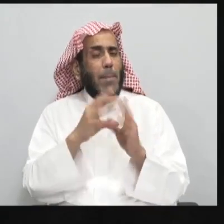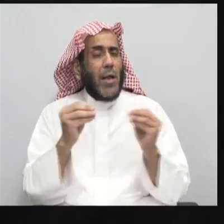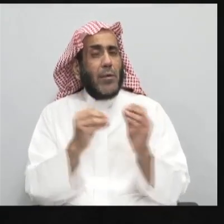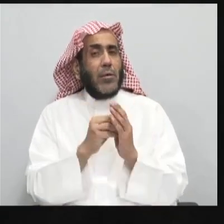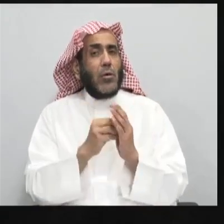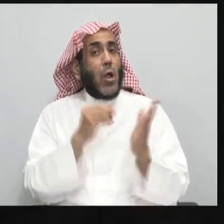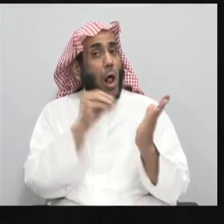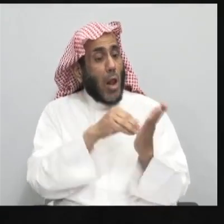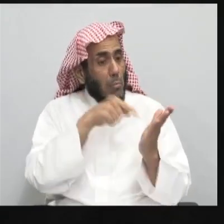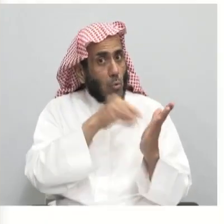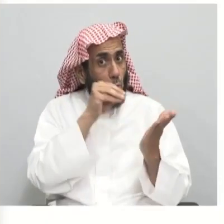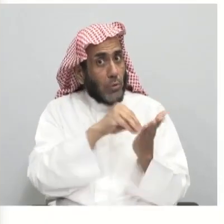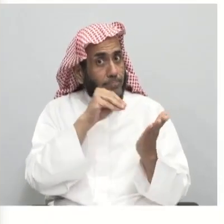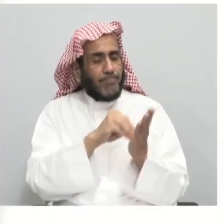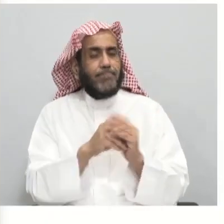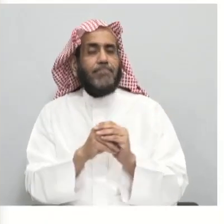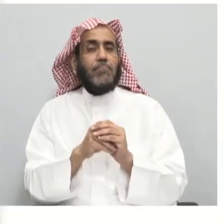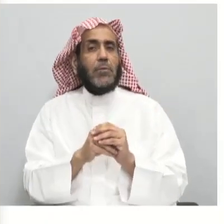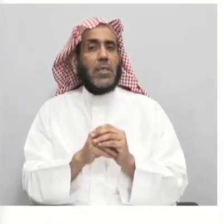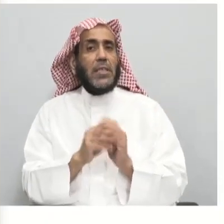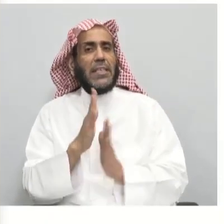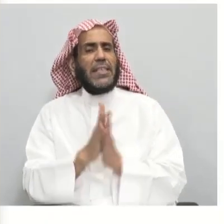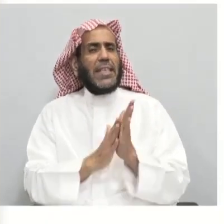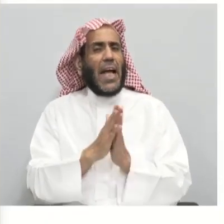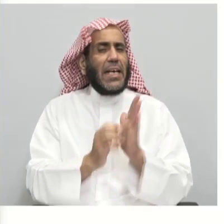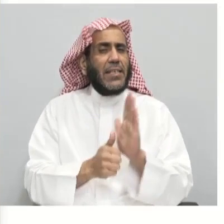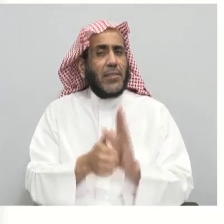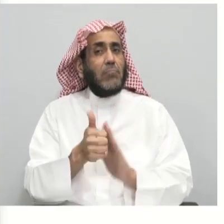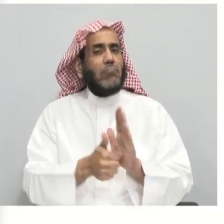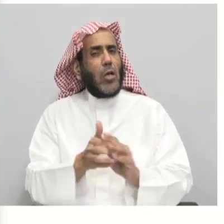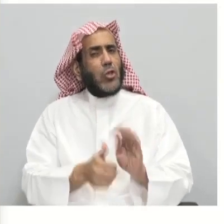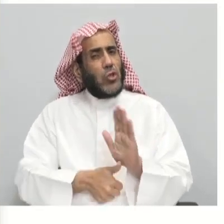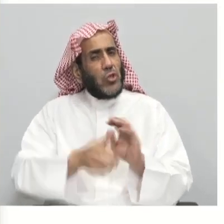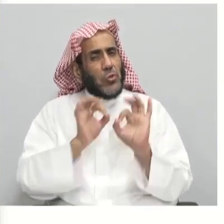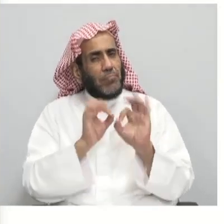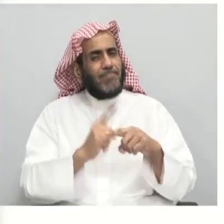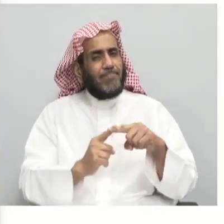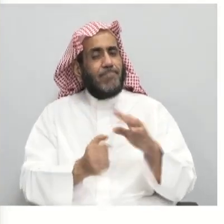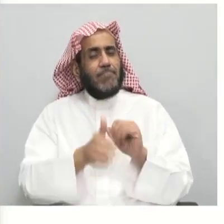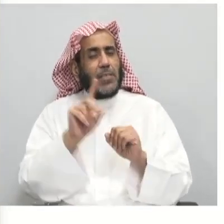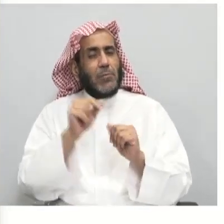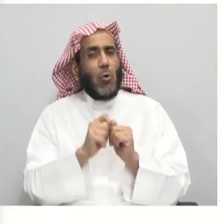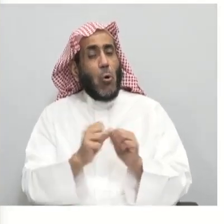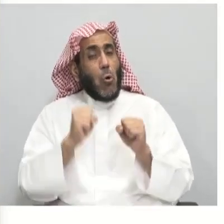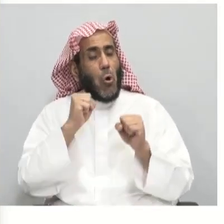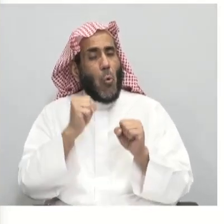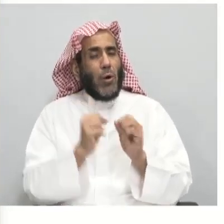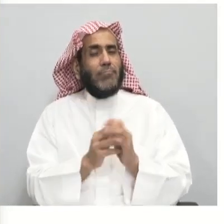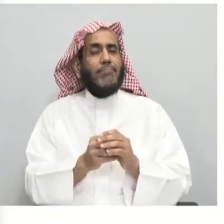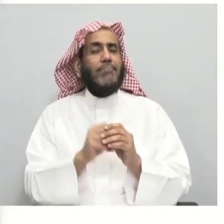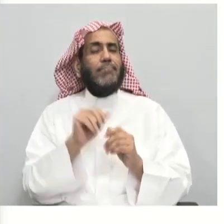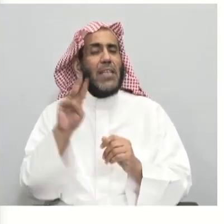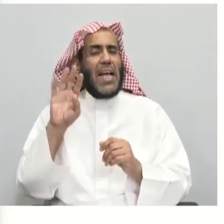احسنتم المذكوره تعزيز عزز الشيء اي احسنتم قواه اذا